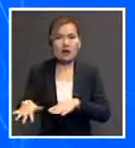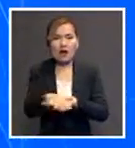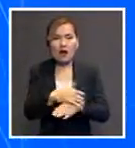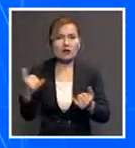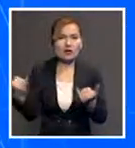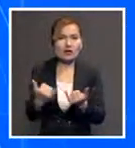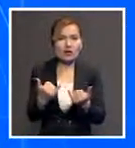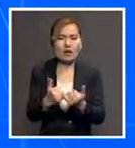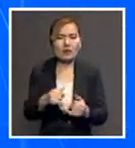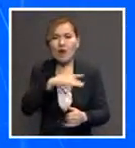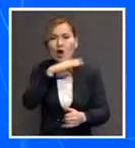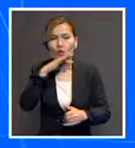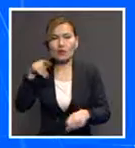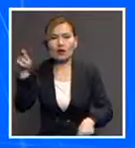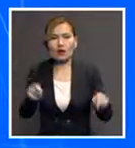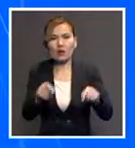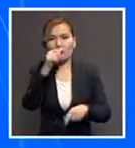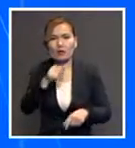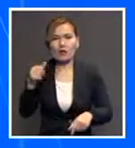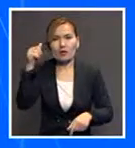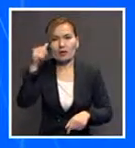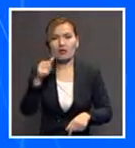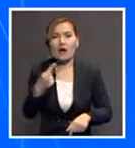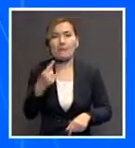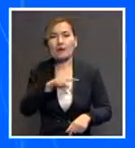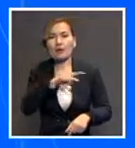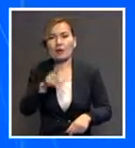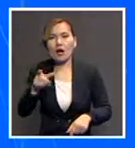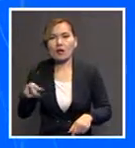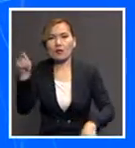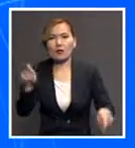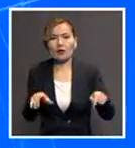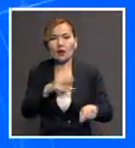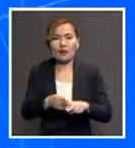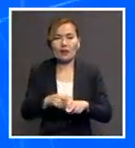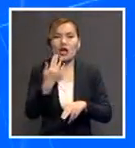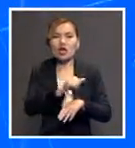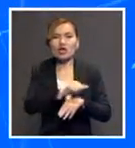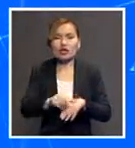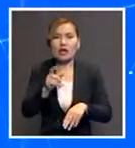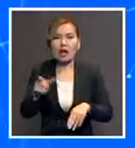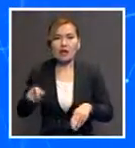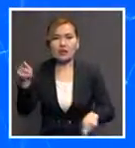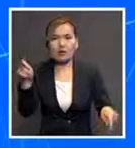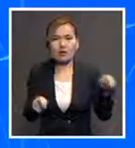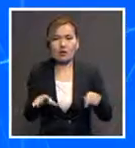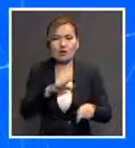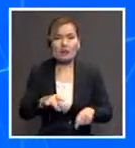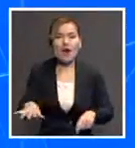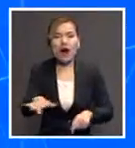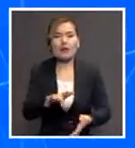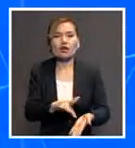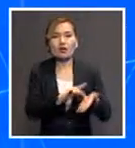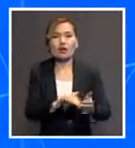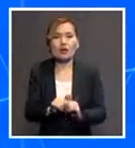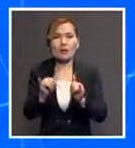айналды. Тарихи орынға былтыр 1 миллионнан астам адам саяхаттап келген. Олардың ішінде шетел азаматтары да бар. Аймақта туризмнің дамуына ең